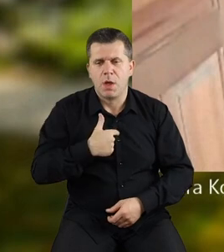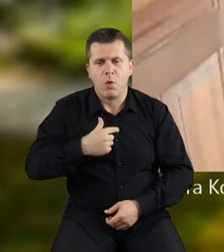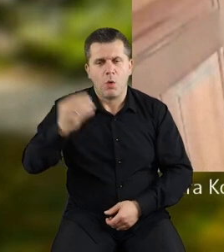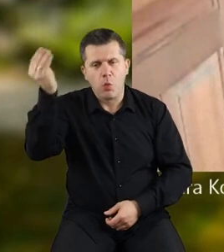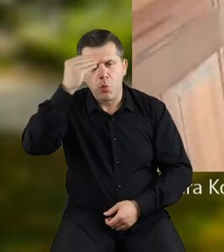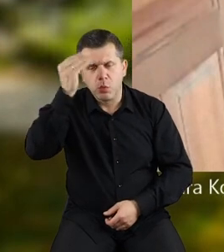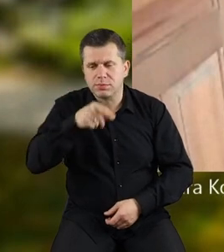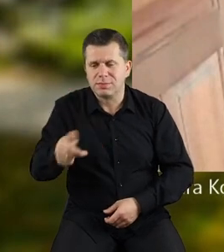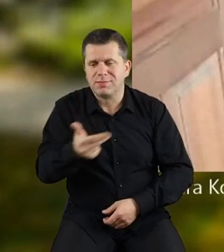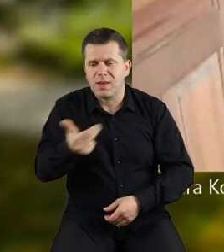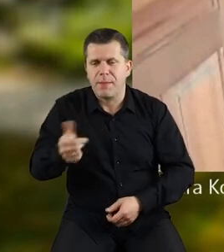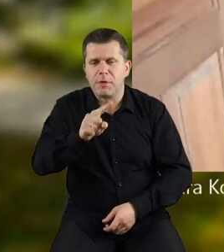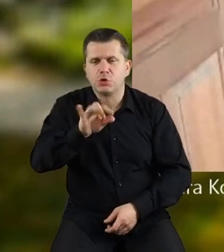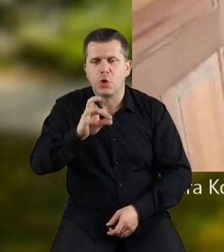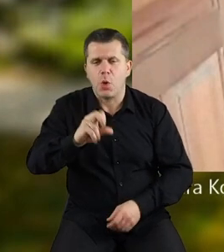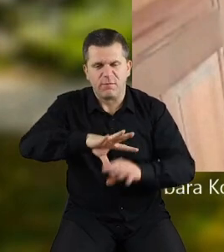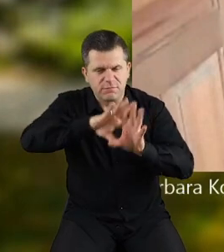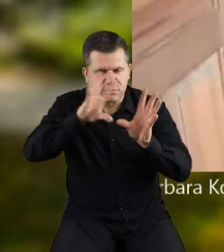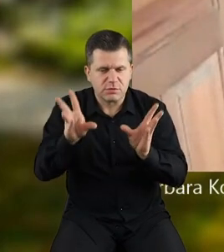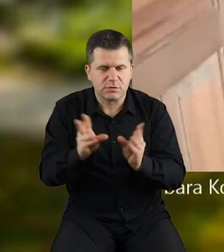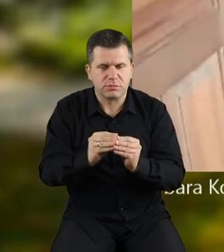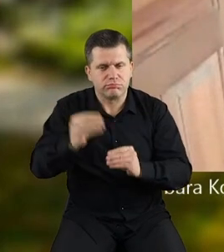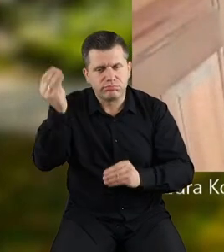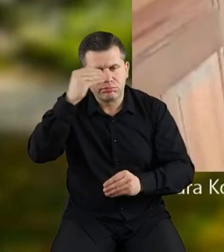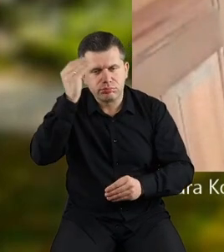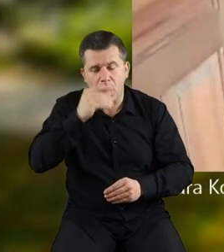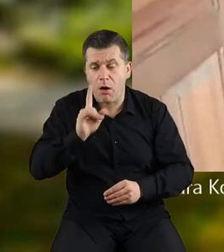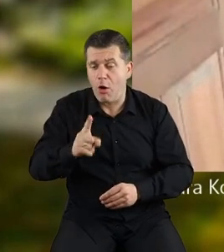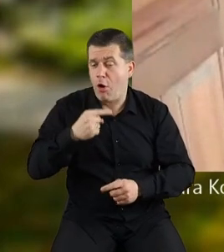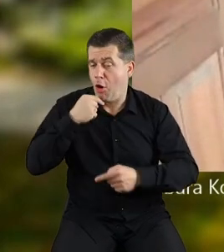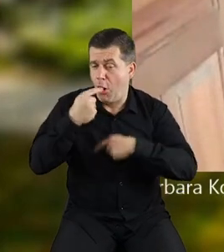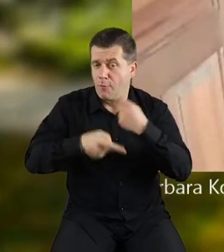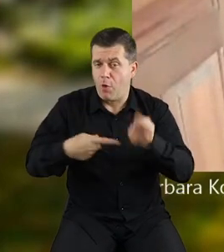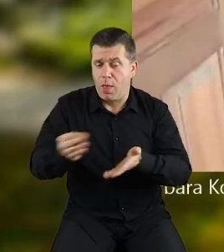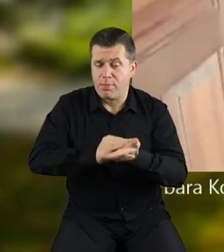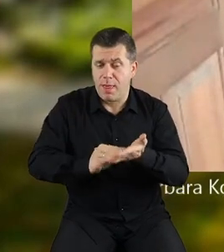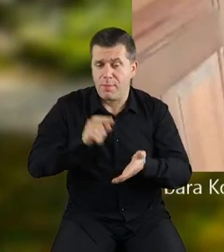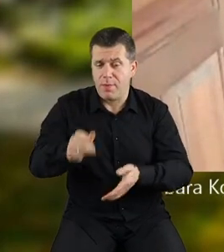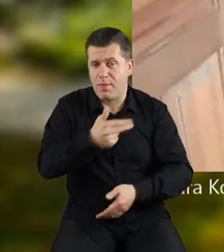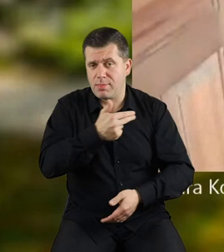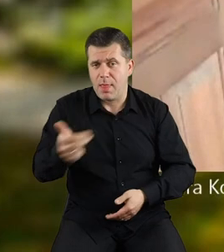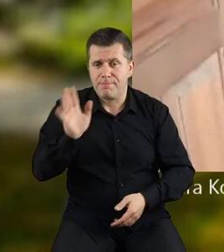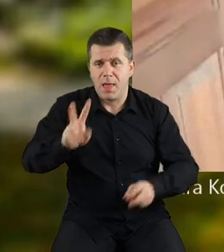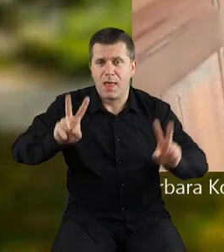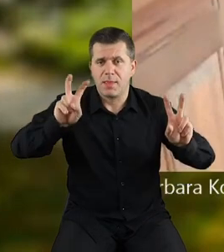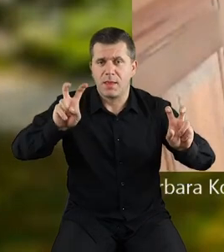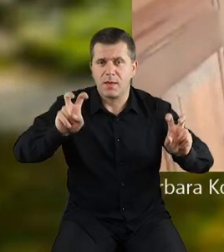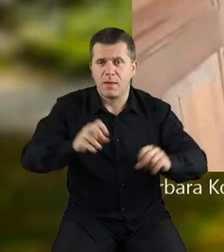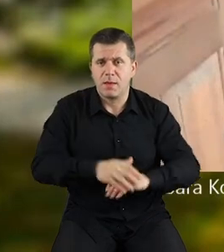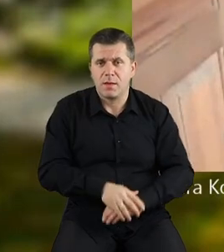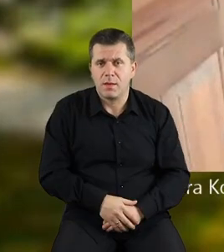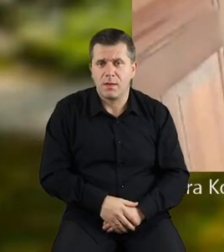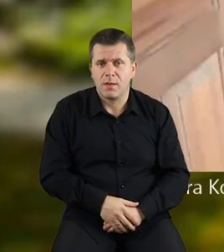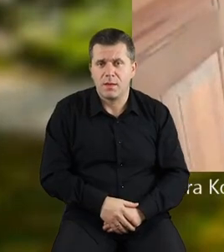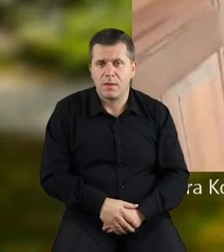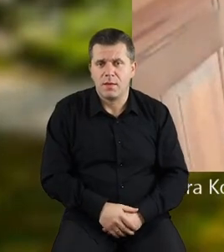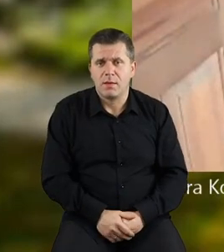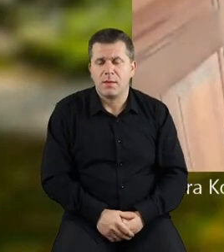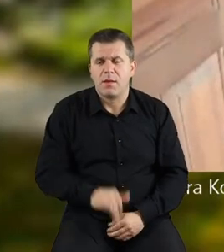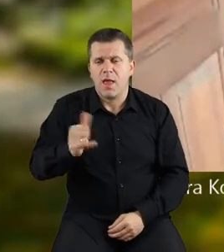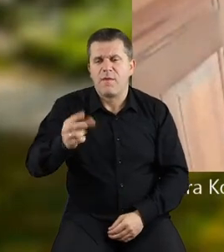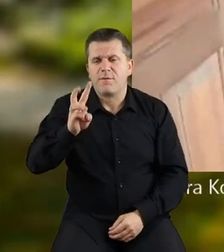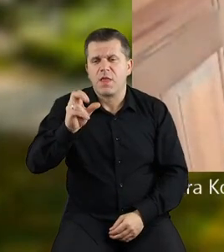się o tych ziółkach wszystkiego. A opowieść, którą napisała na ten temat, ma tytuł Jak mnie